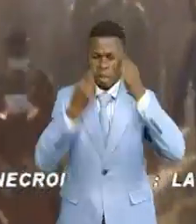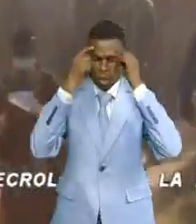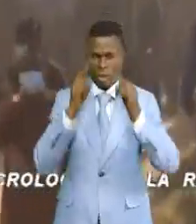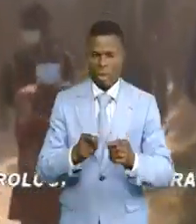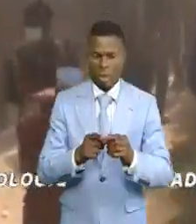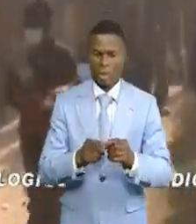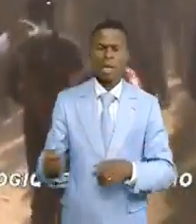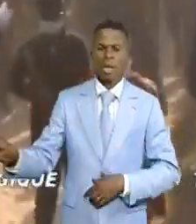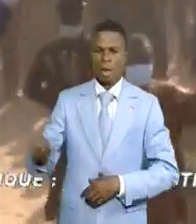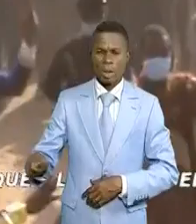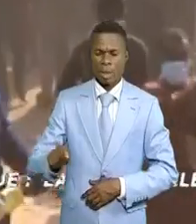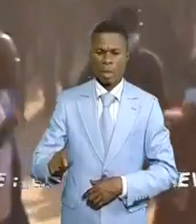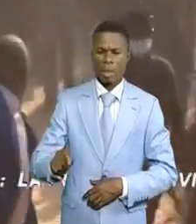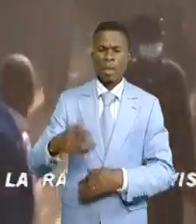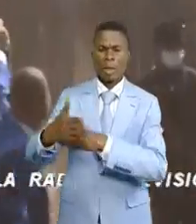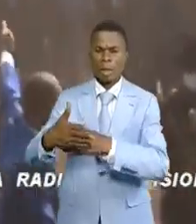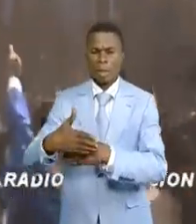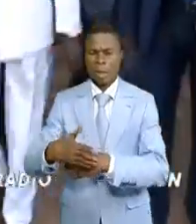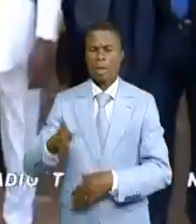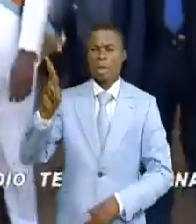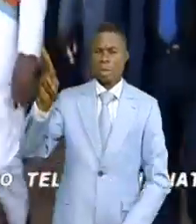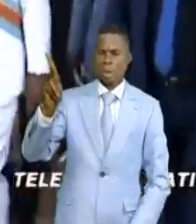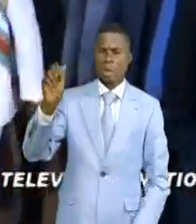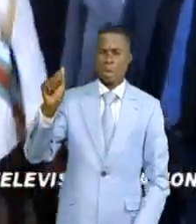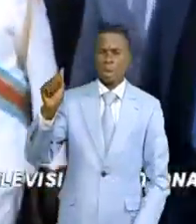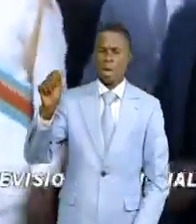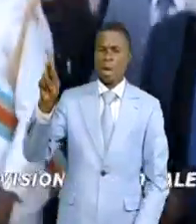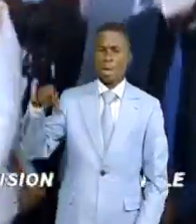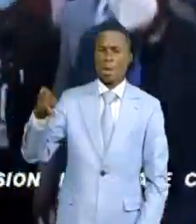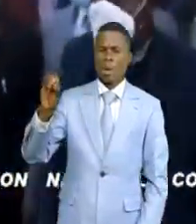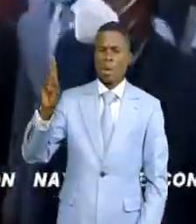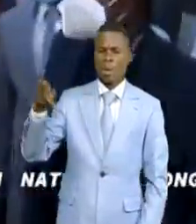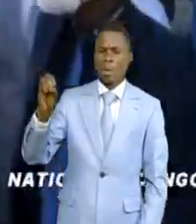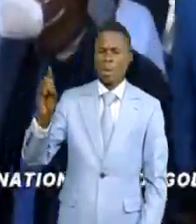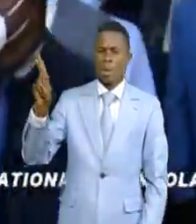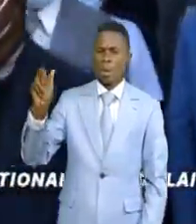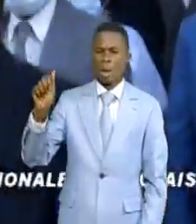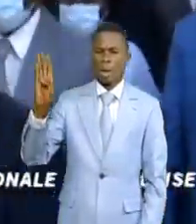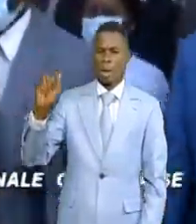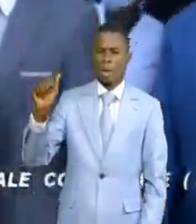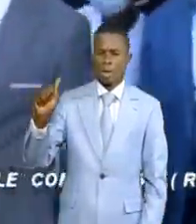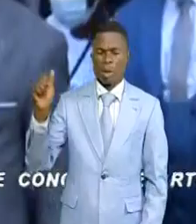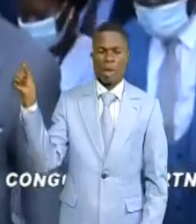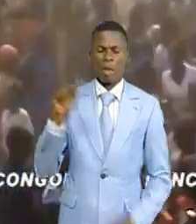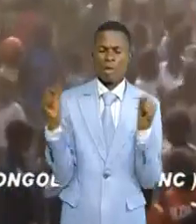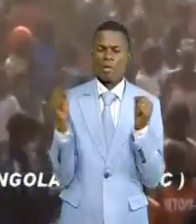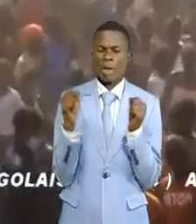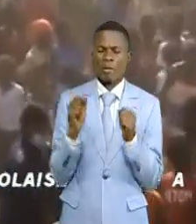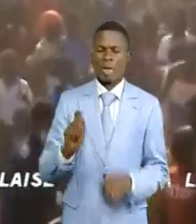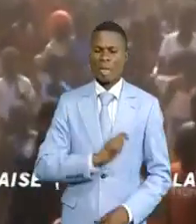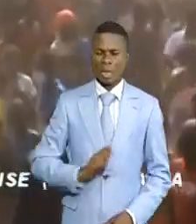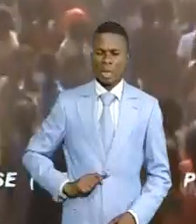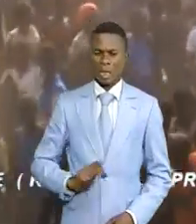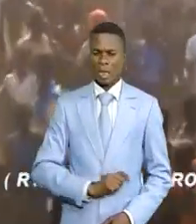la territoriale de proximité, s'est rendu à Popokabaka où sévit l'épidémie de la fièvre typhoïde. Le